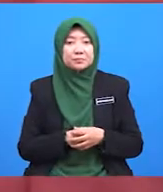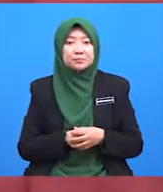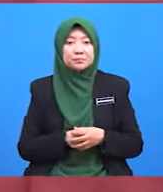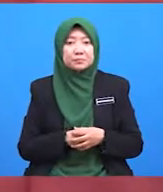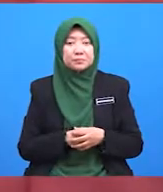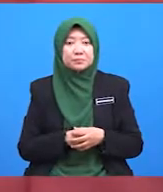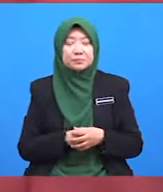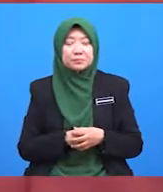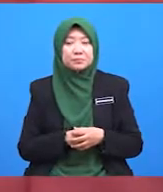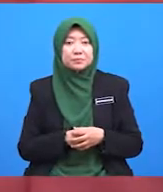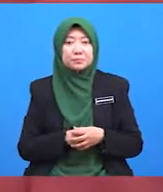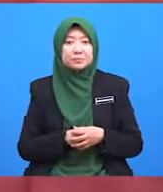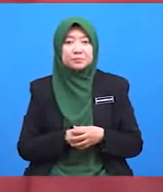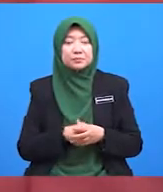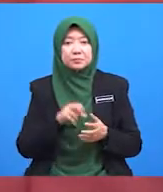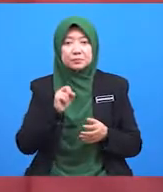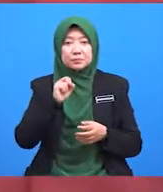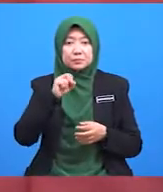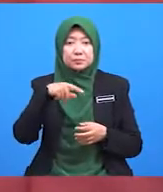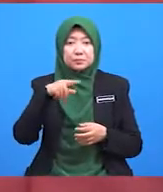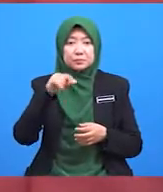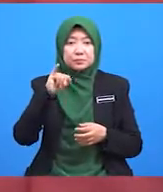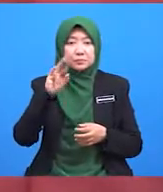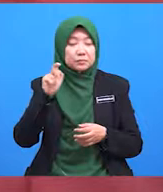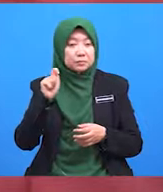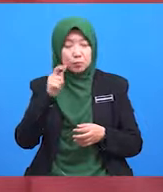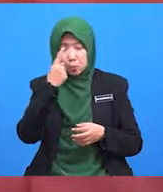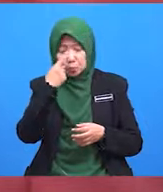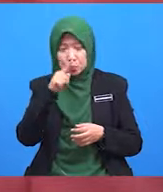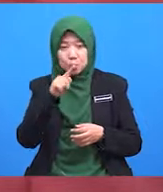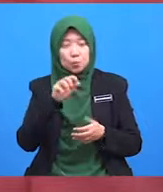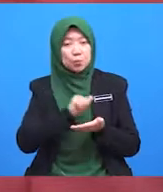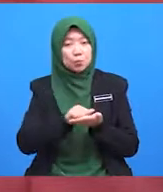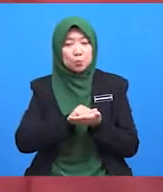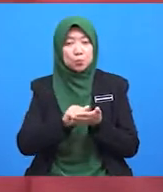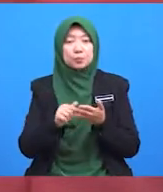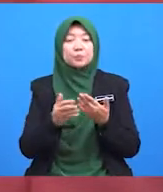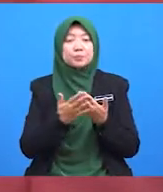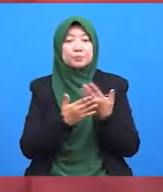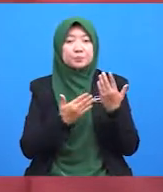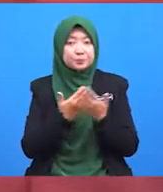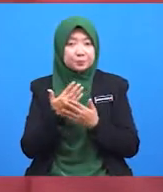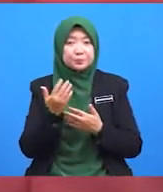Bahan. Yang pertama, spirit surgical yang digunakan untuk menstril tangan dan alatan.